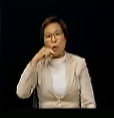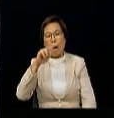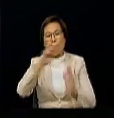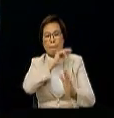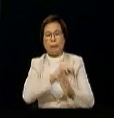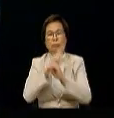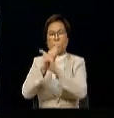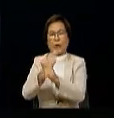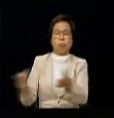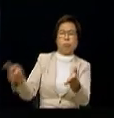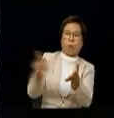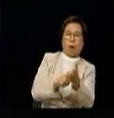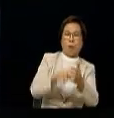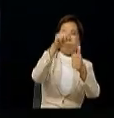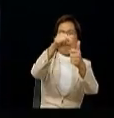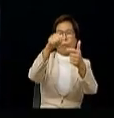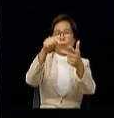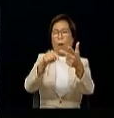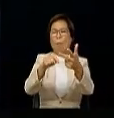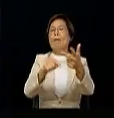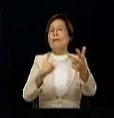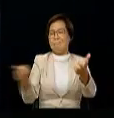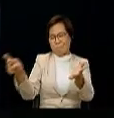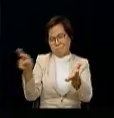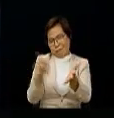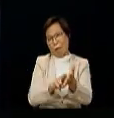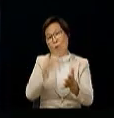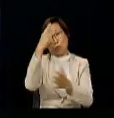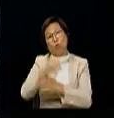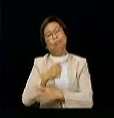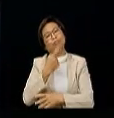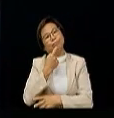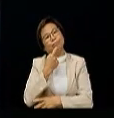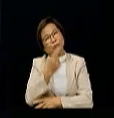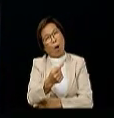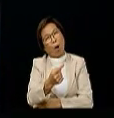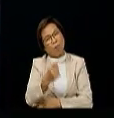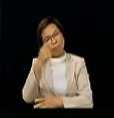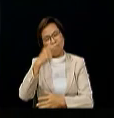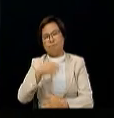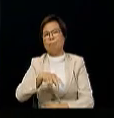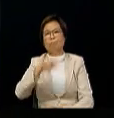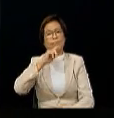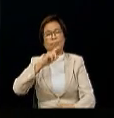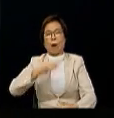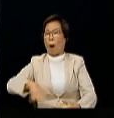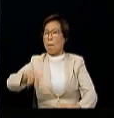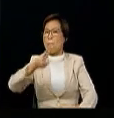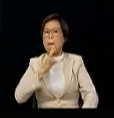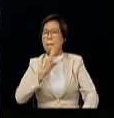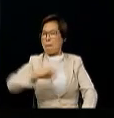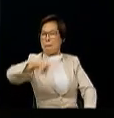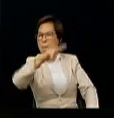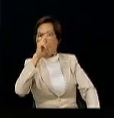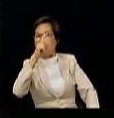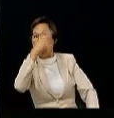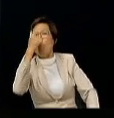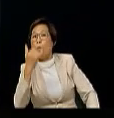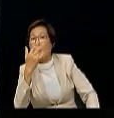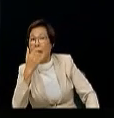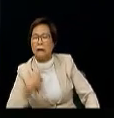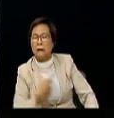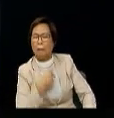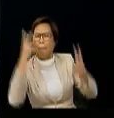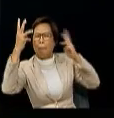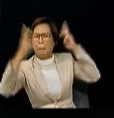Pertahanan juga membuat kenyataan untuk menyatakan pendirian tegas kita Kernel kita bimbang